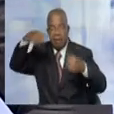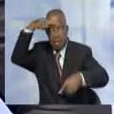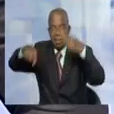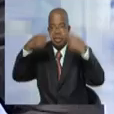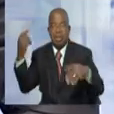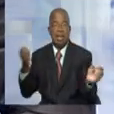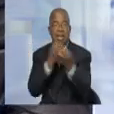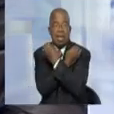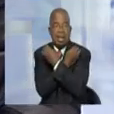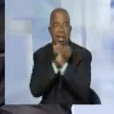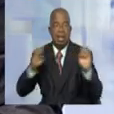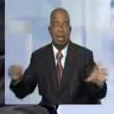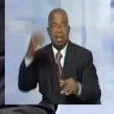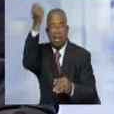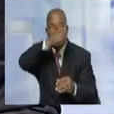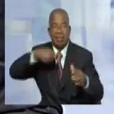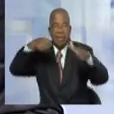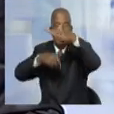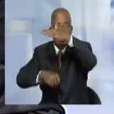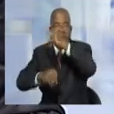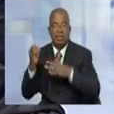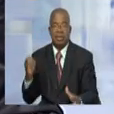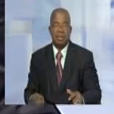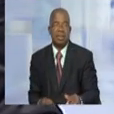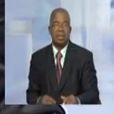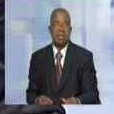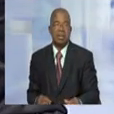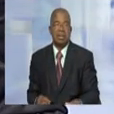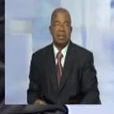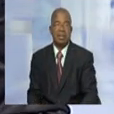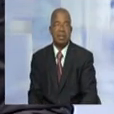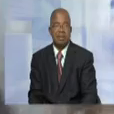de politique en Afrique du Sud et de la crise centrafricaine.